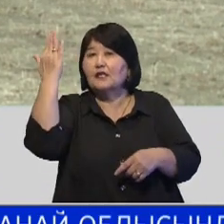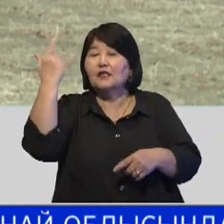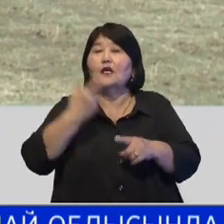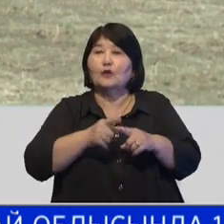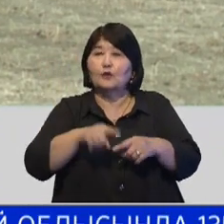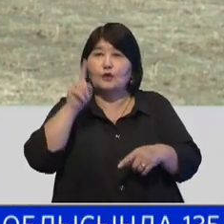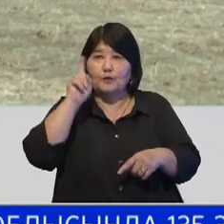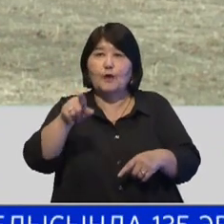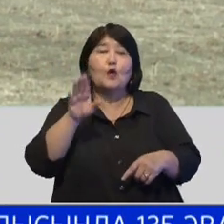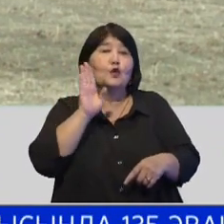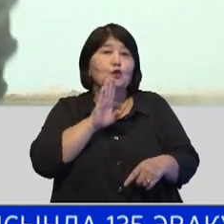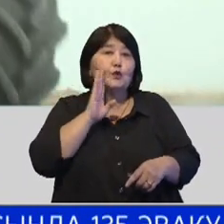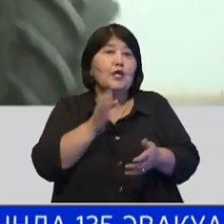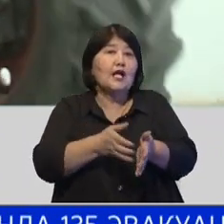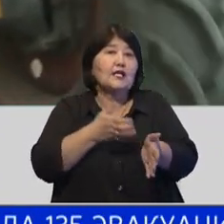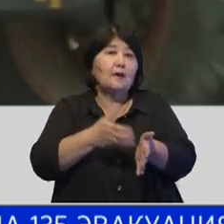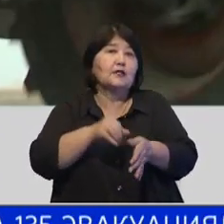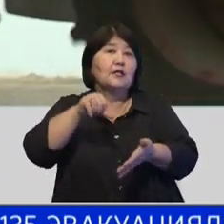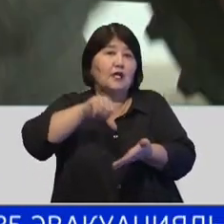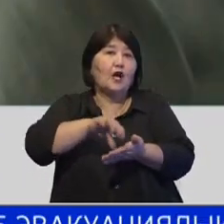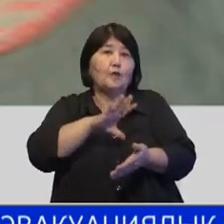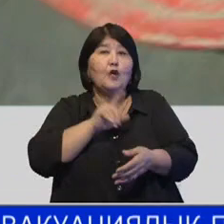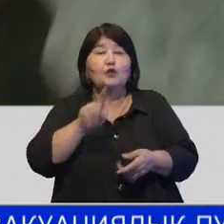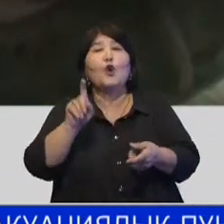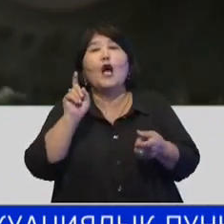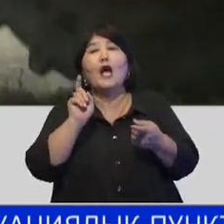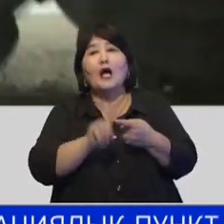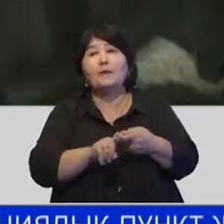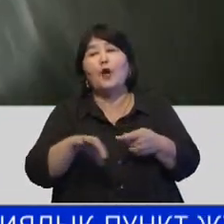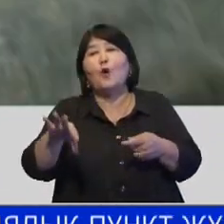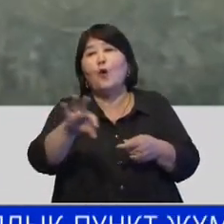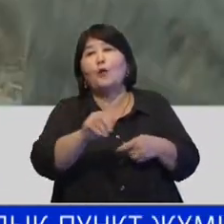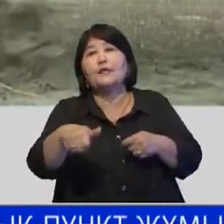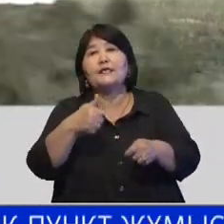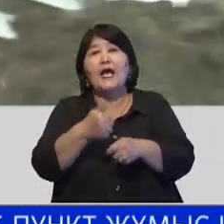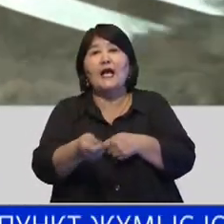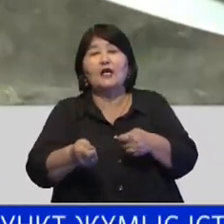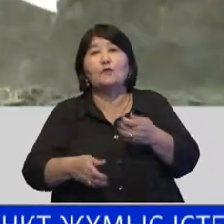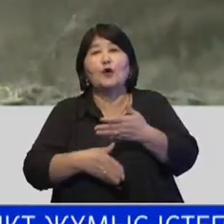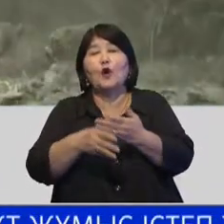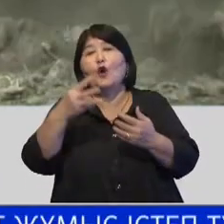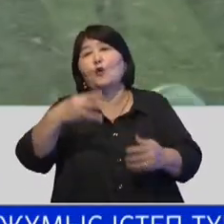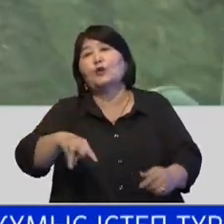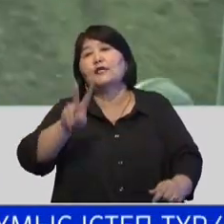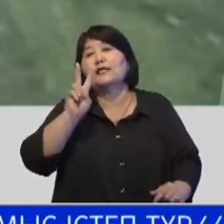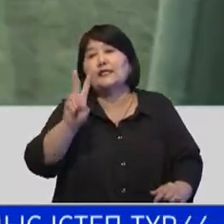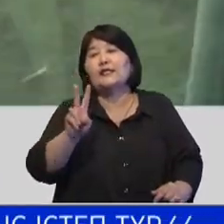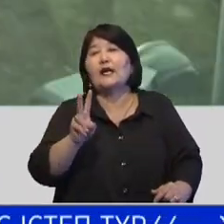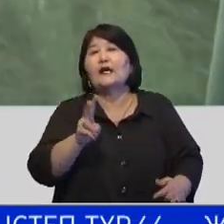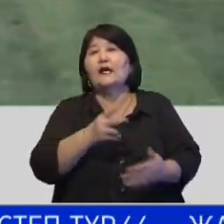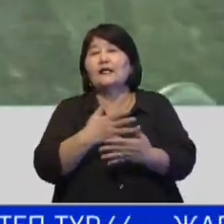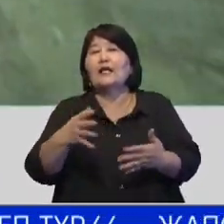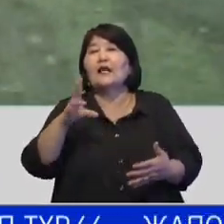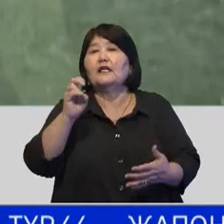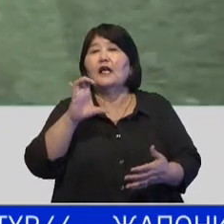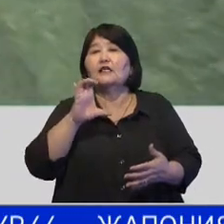осы судың тапшылығы болды. Соған байланысты облыс әкімінің қолдауымен 32 дана